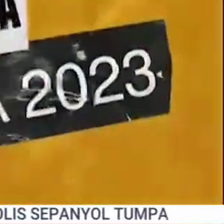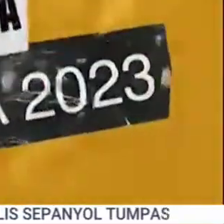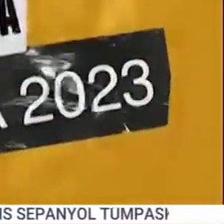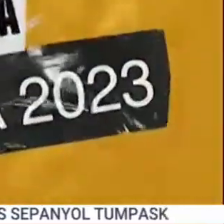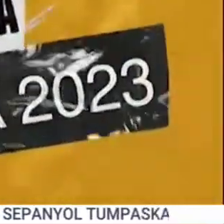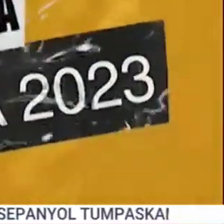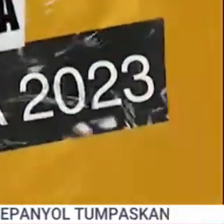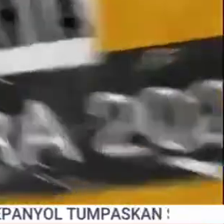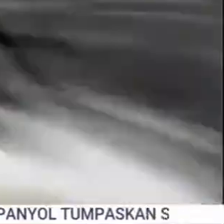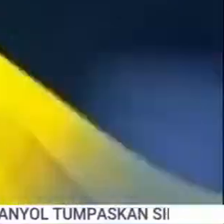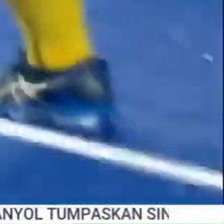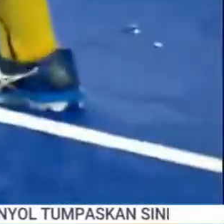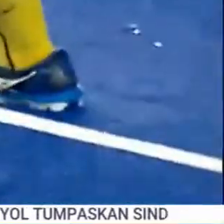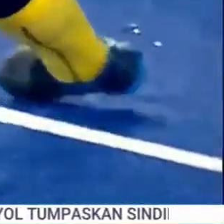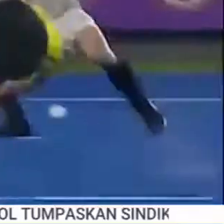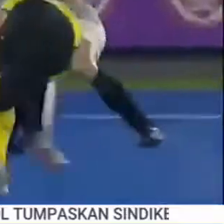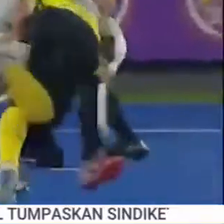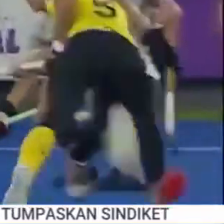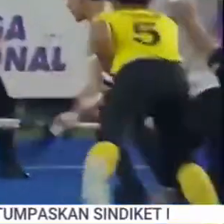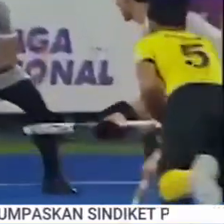memburu tahta juara.